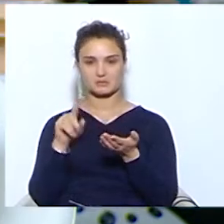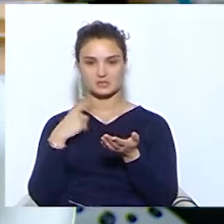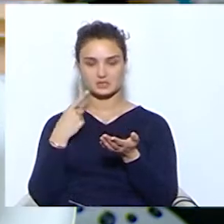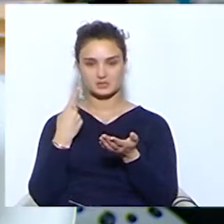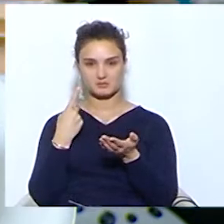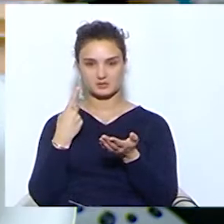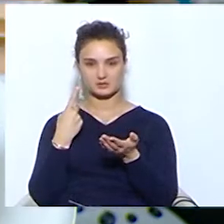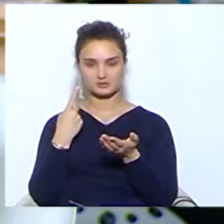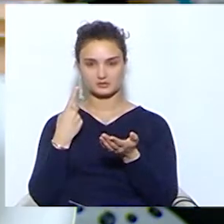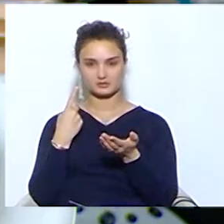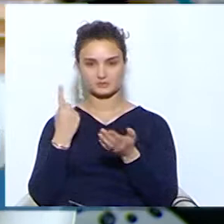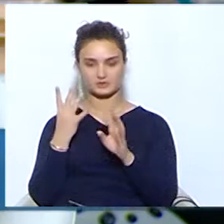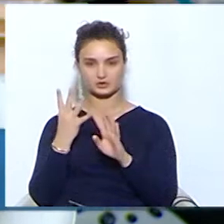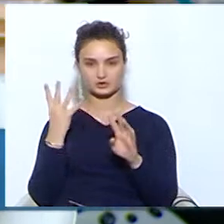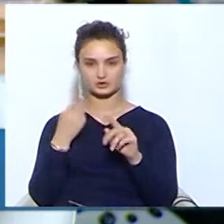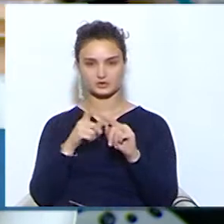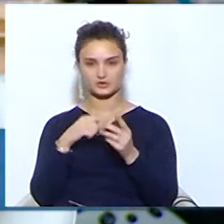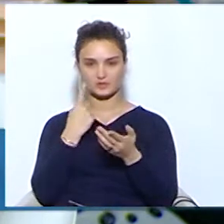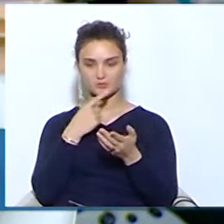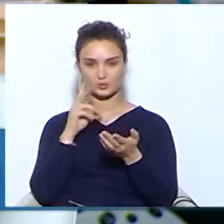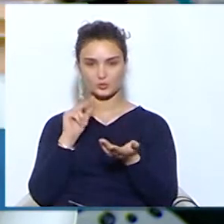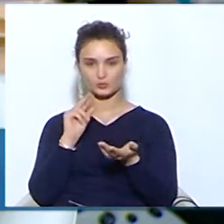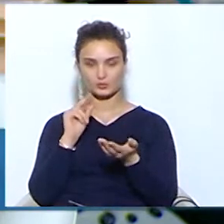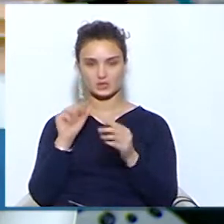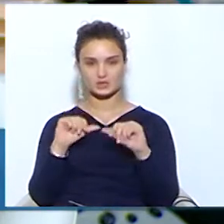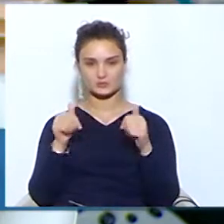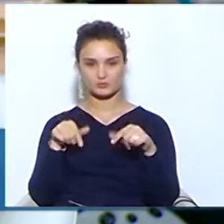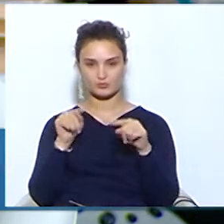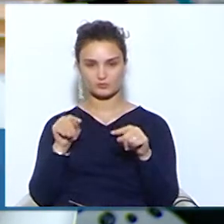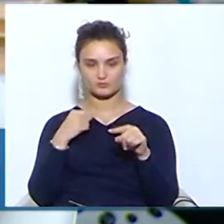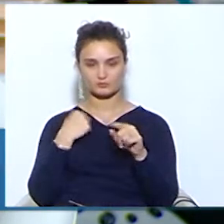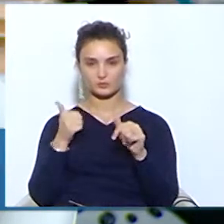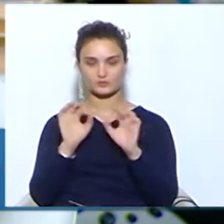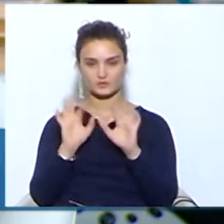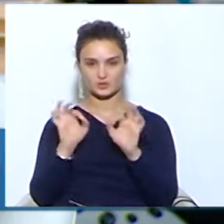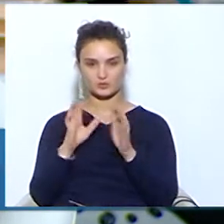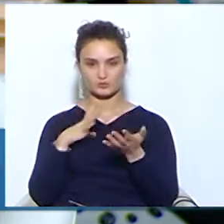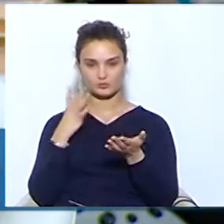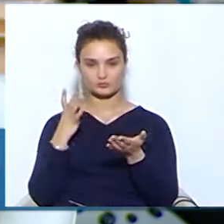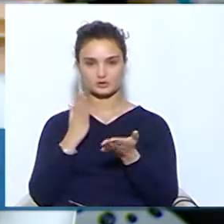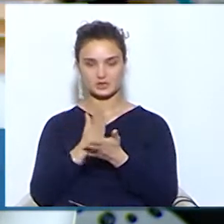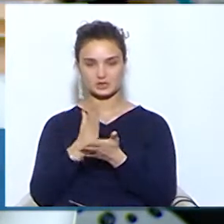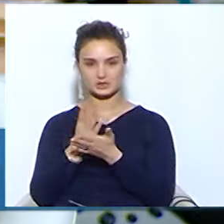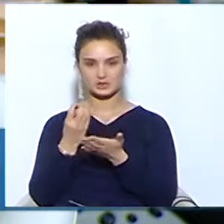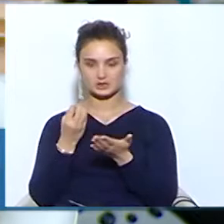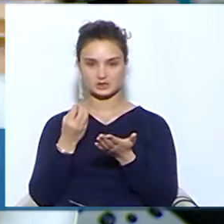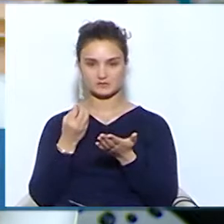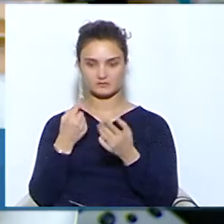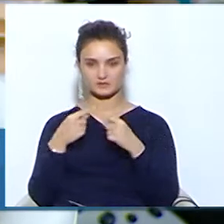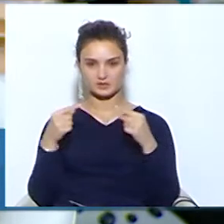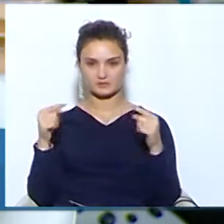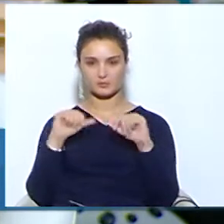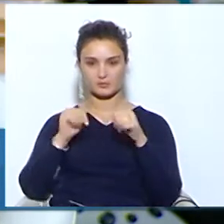თქმა. პირველ რიგში ეს არის ვერბალური კომუნიკაციის ფორმა, ჩვენ როგორც საუბრობდით, ხო? არსებობს კიდე